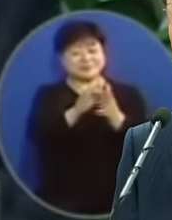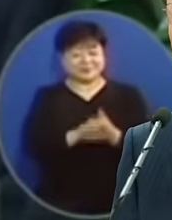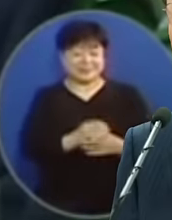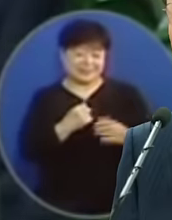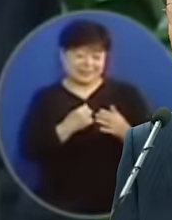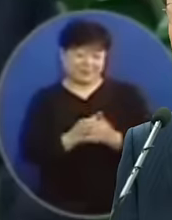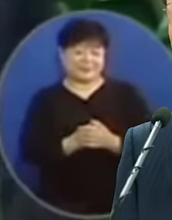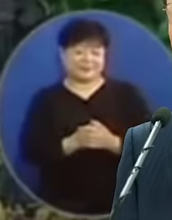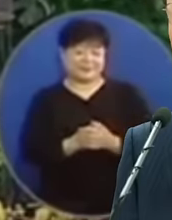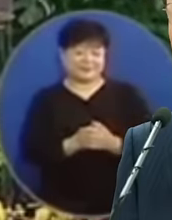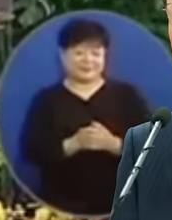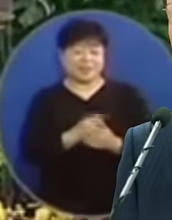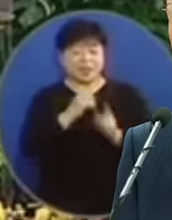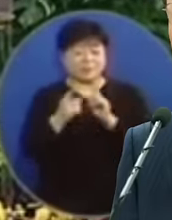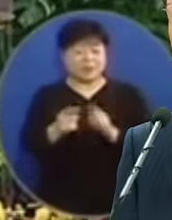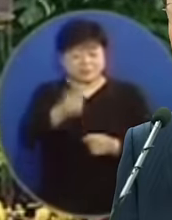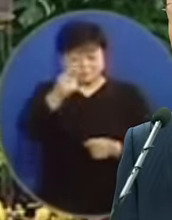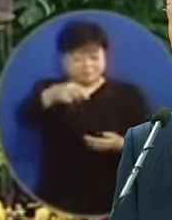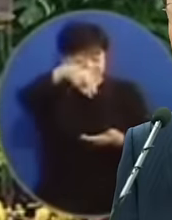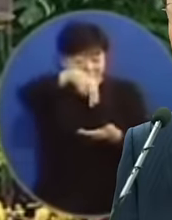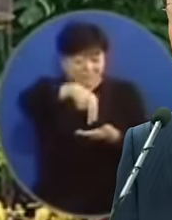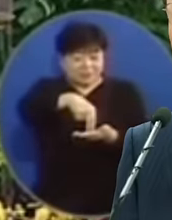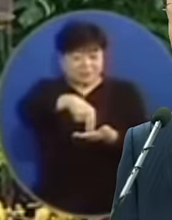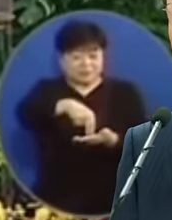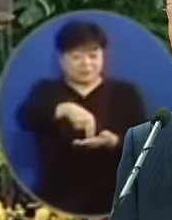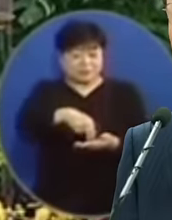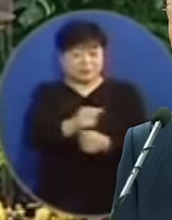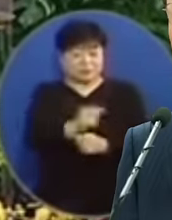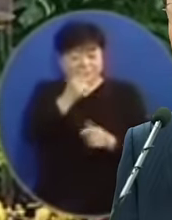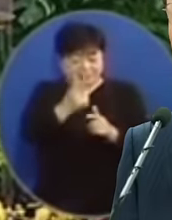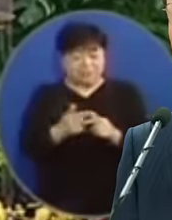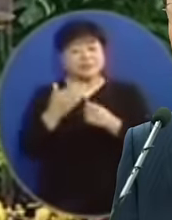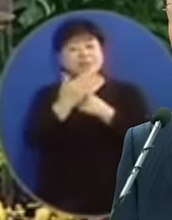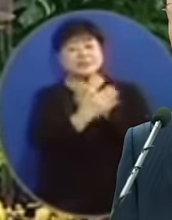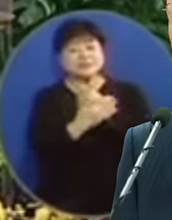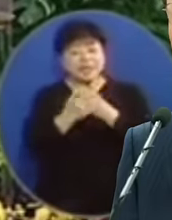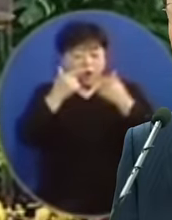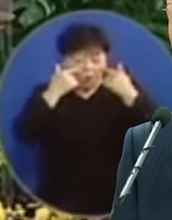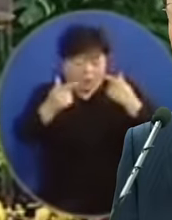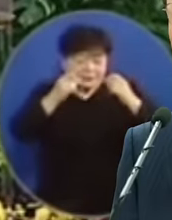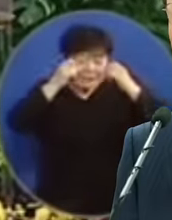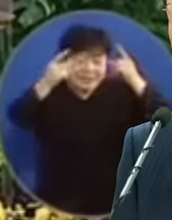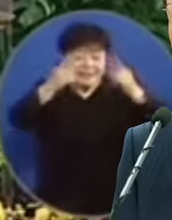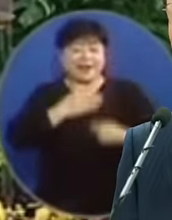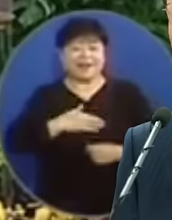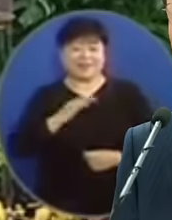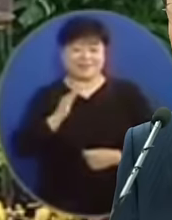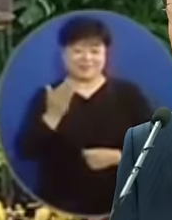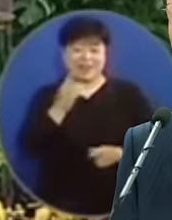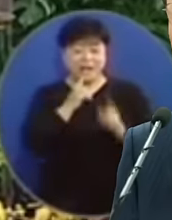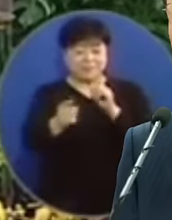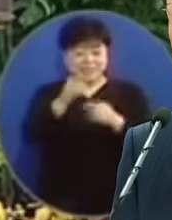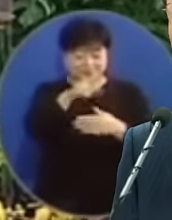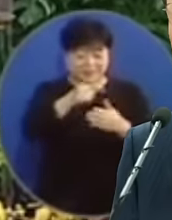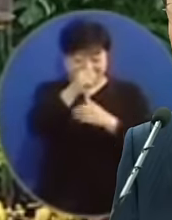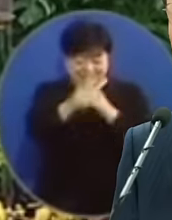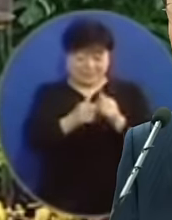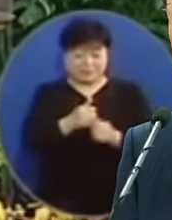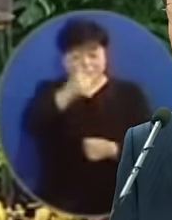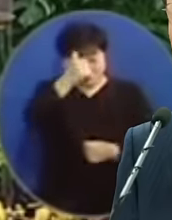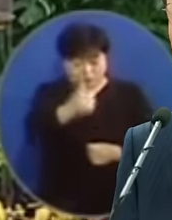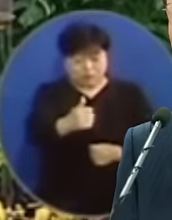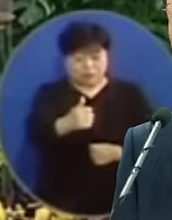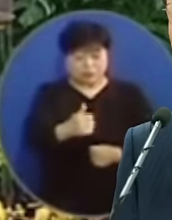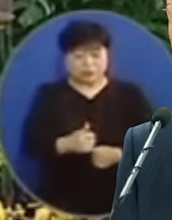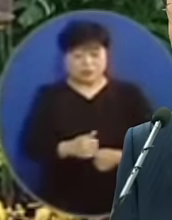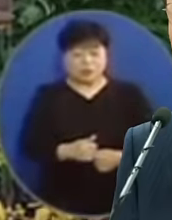그러므로 우리는 말씀에 굳건히 있어서 우리를 구속하신 예수님의 은혜를 확실히 깨달아 알아야 합니다. 말씀 안에서 하나님을 주인으로